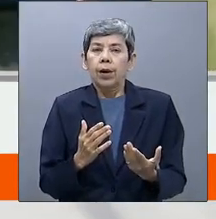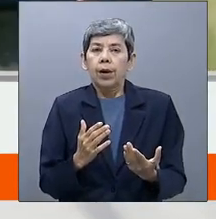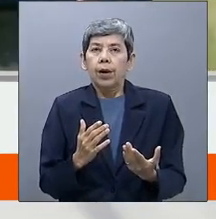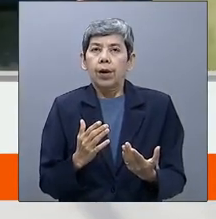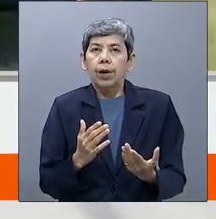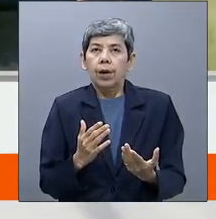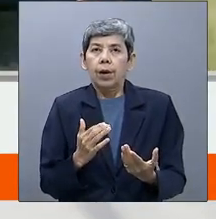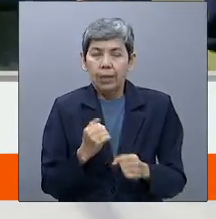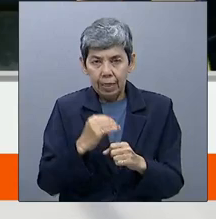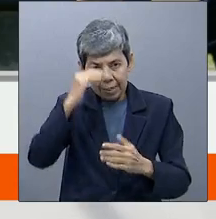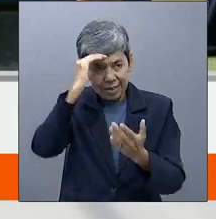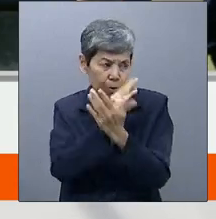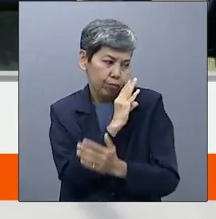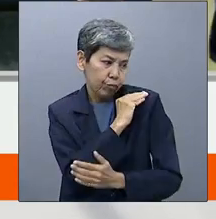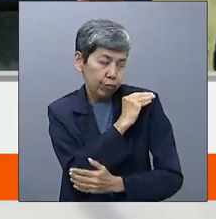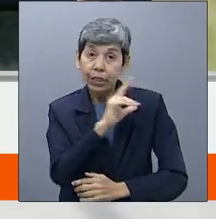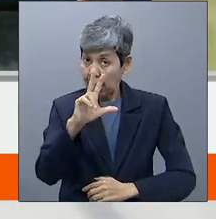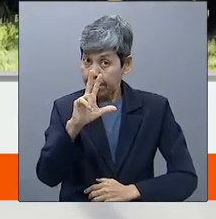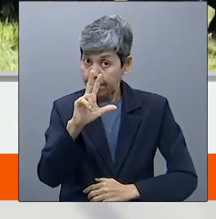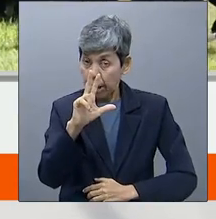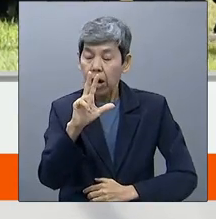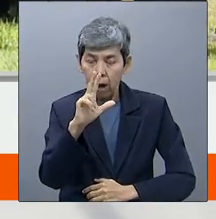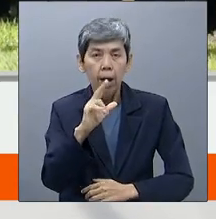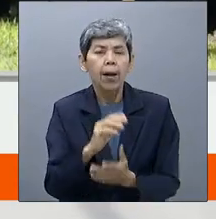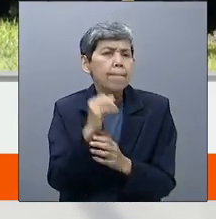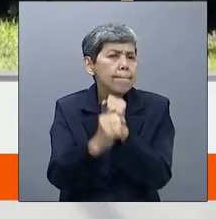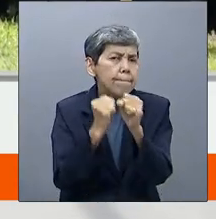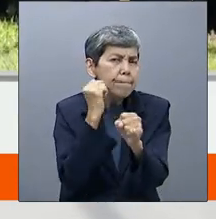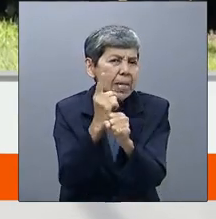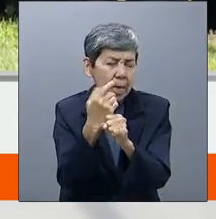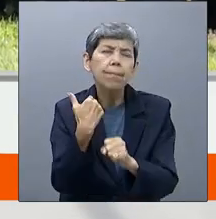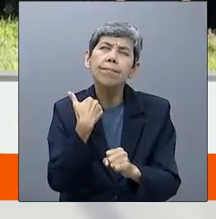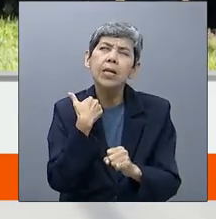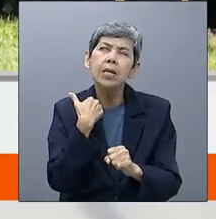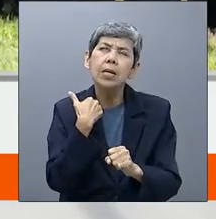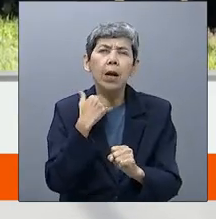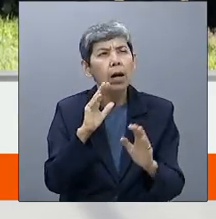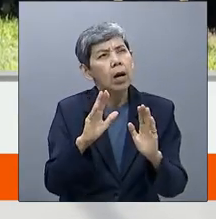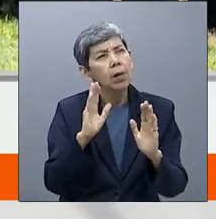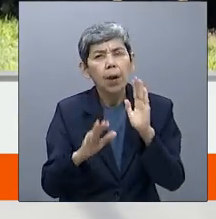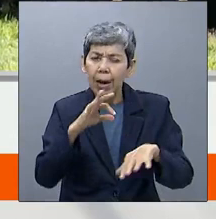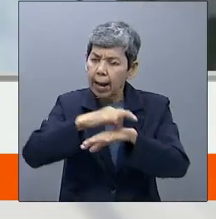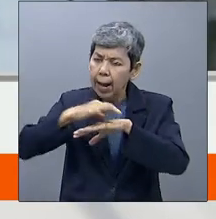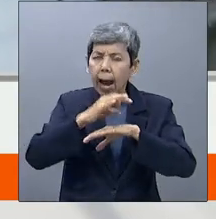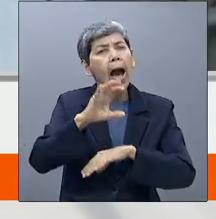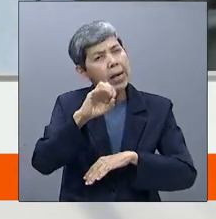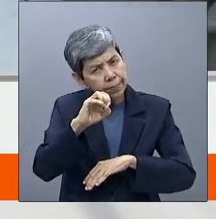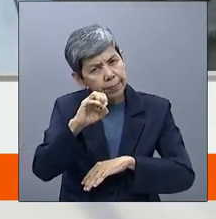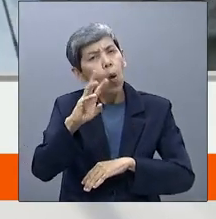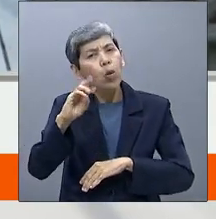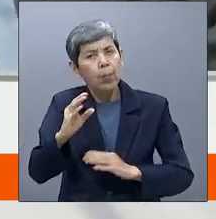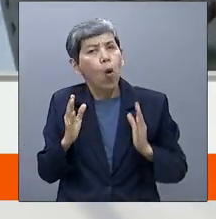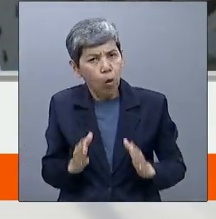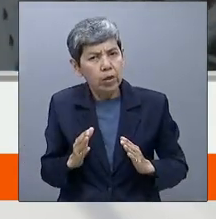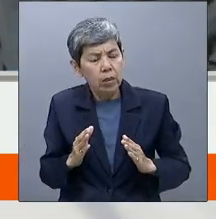ยศร้อยตำรวจเอกเนี่ยนะปีนึงเนี่ยนะฮะจะมีประมาณ 50-60 ตำแหน่งนั่นเองนะ